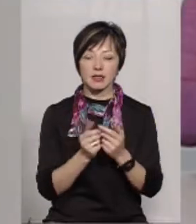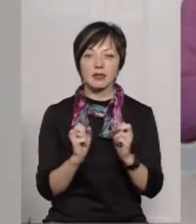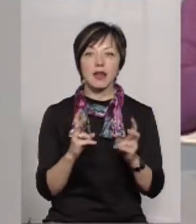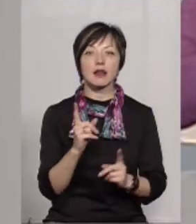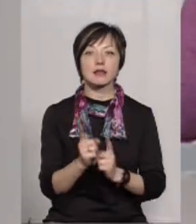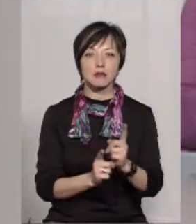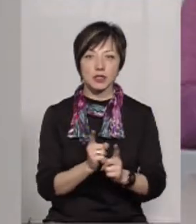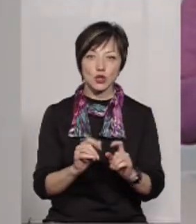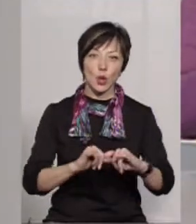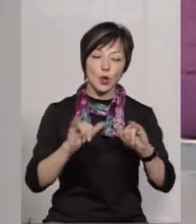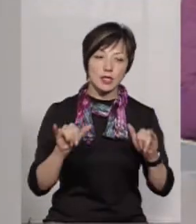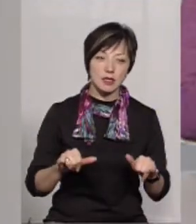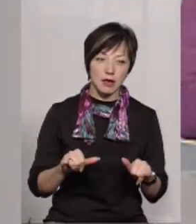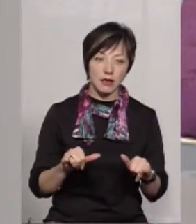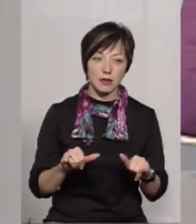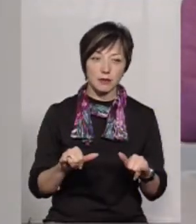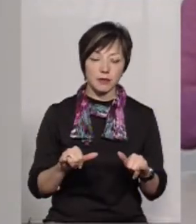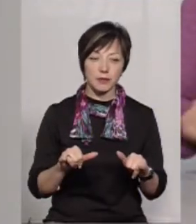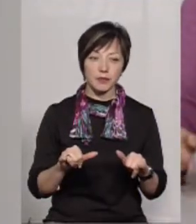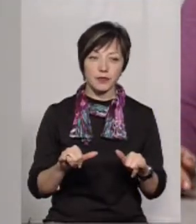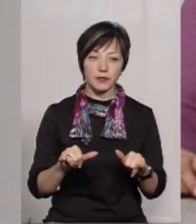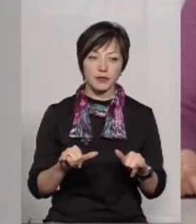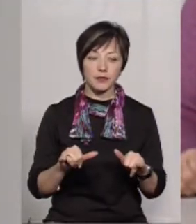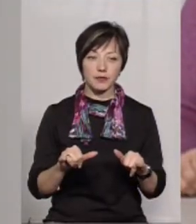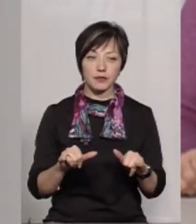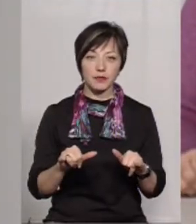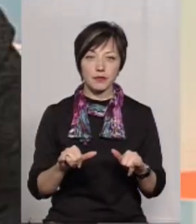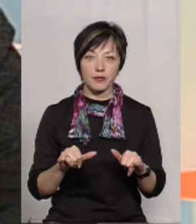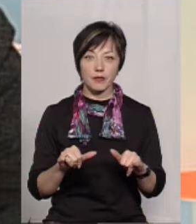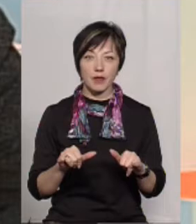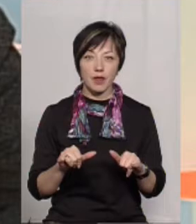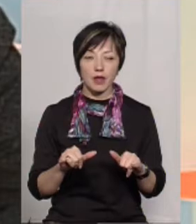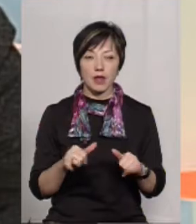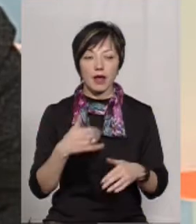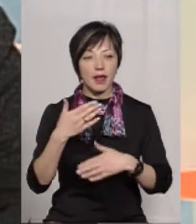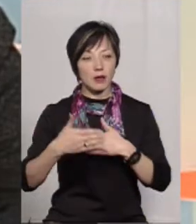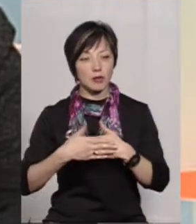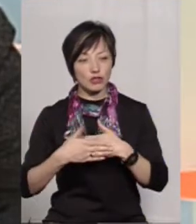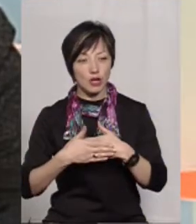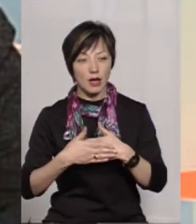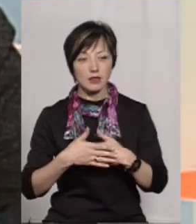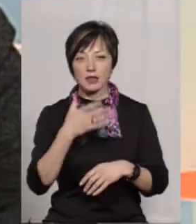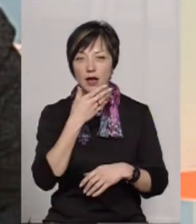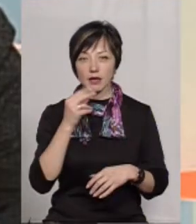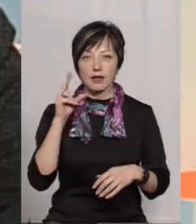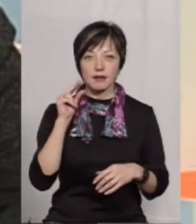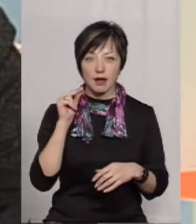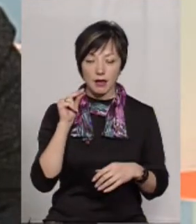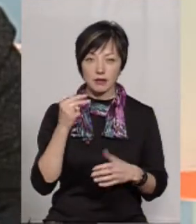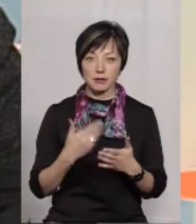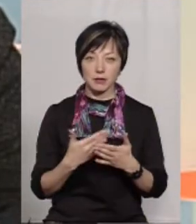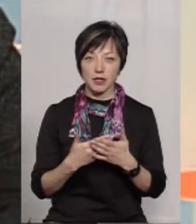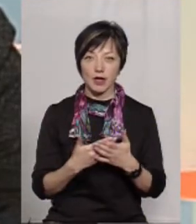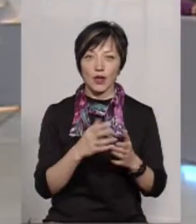як змінюється? Зростає? Ну, звичайно, якщо наближається якась гарна дата, будемо казати,